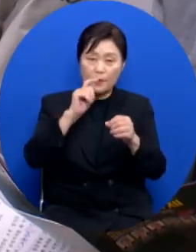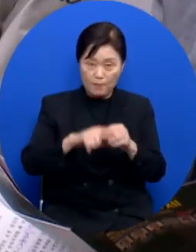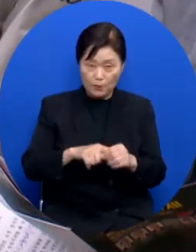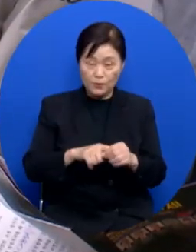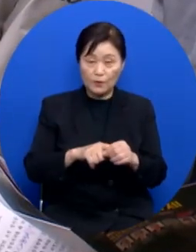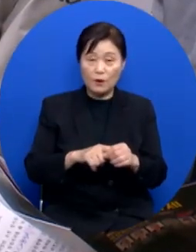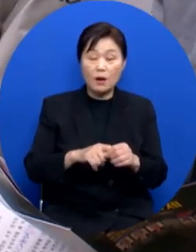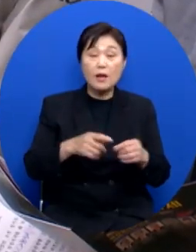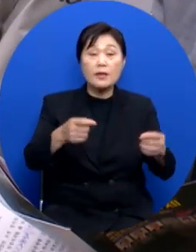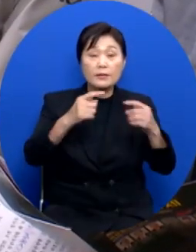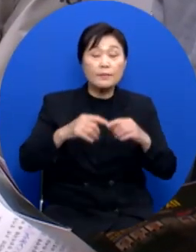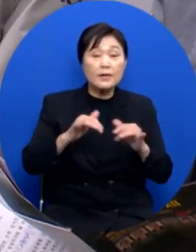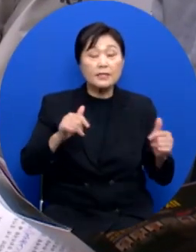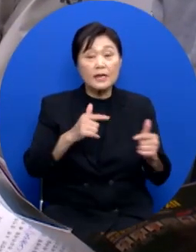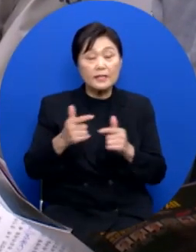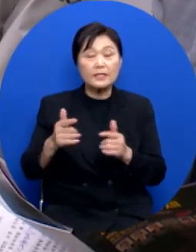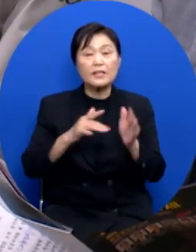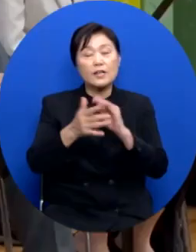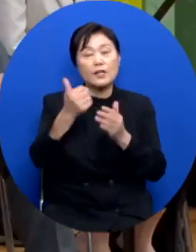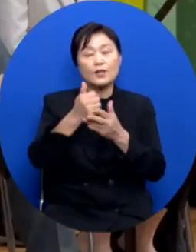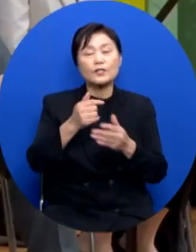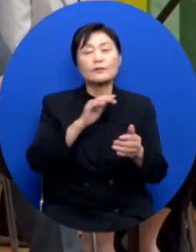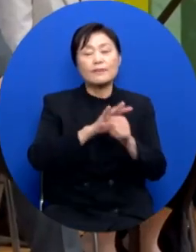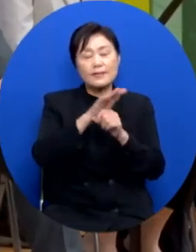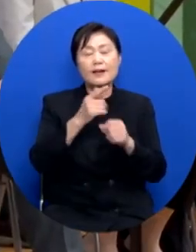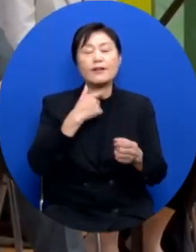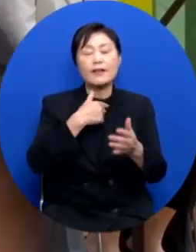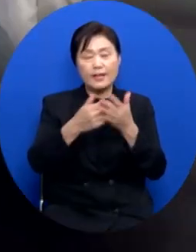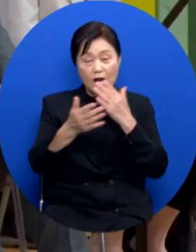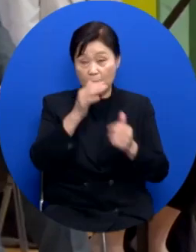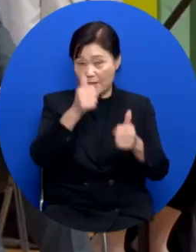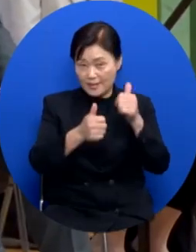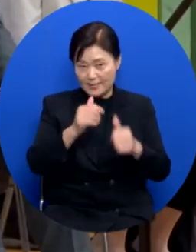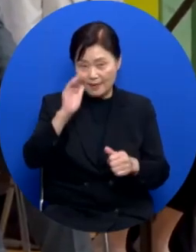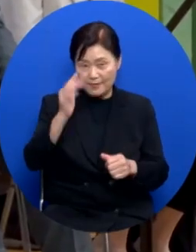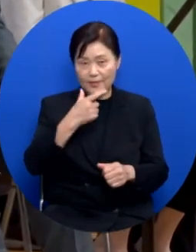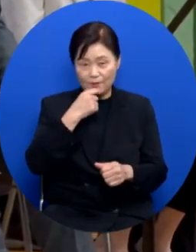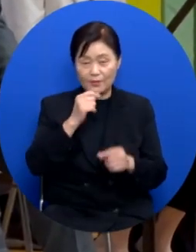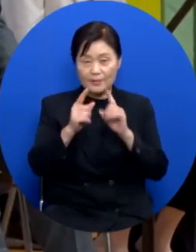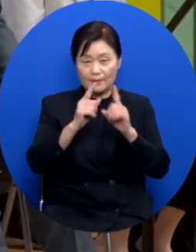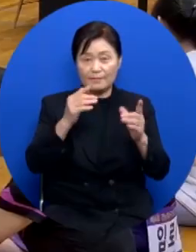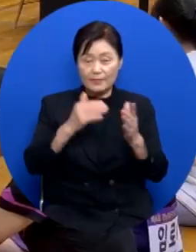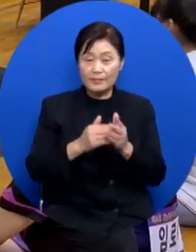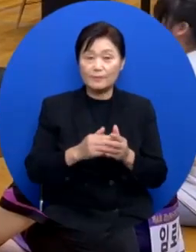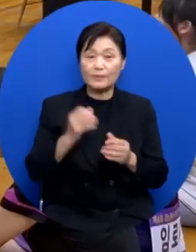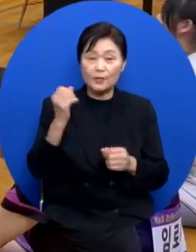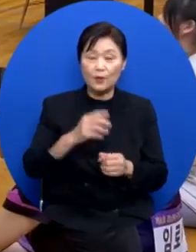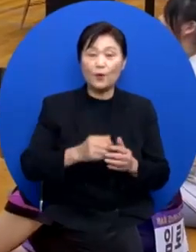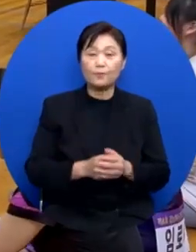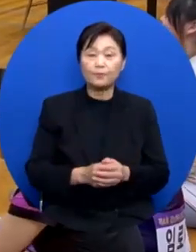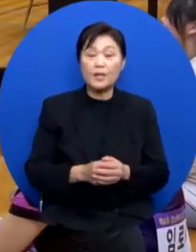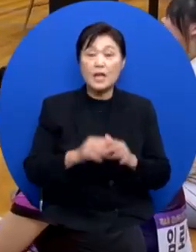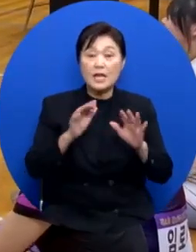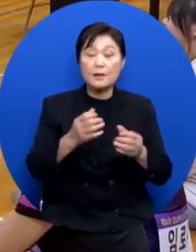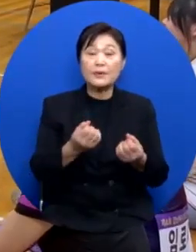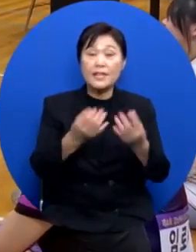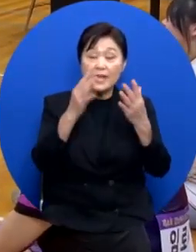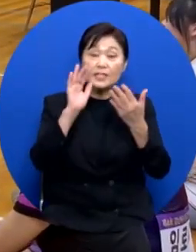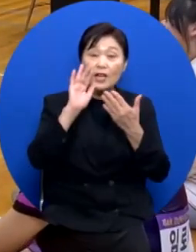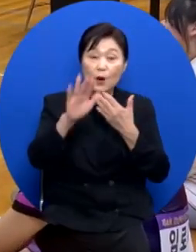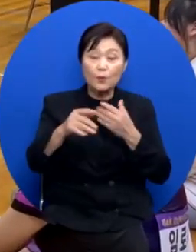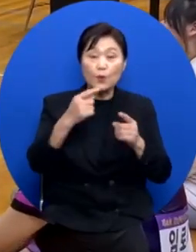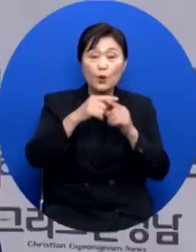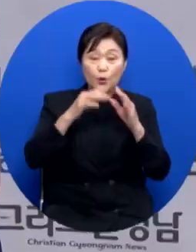됐다며 참가자들이 예수님의 사랑을 경험하는 시합이 되길 바란다고 전했습니다. 이어 주최 측은 이번 대회 후에